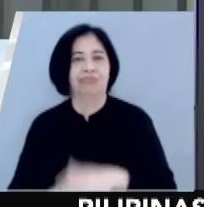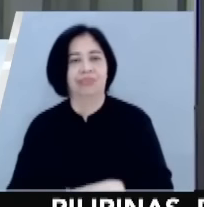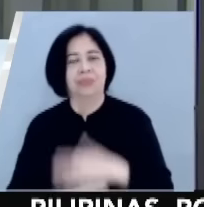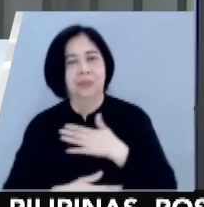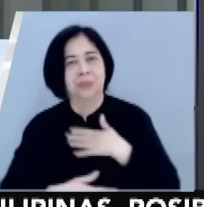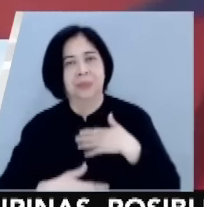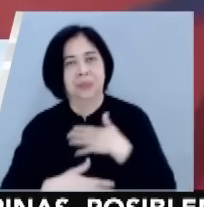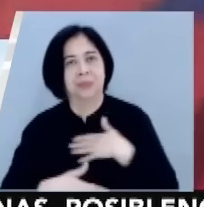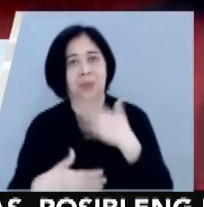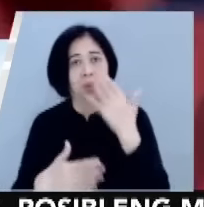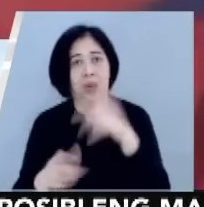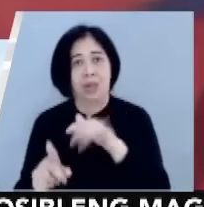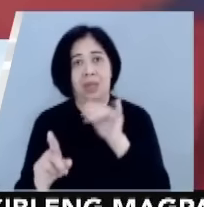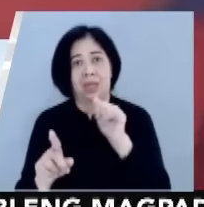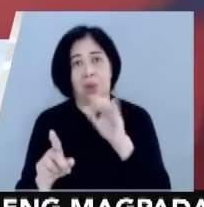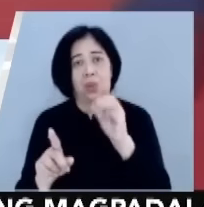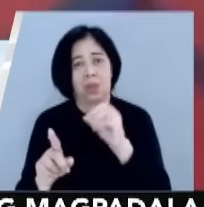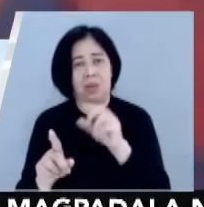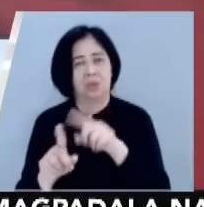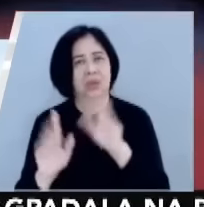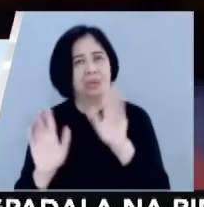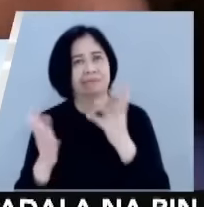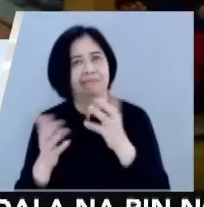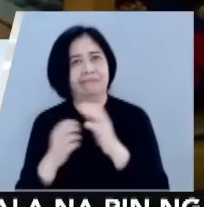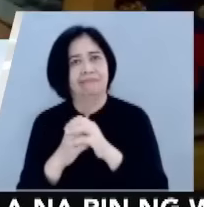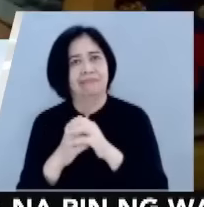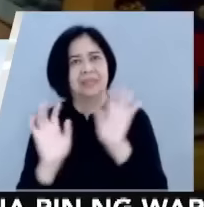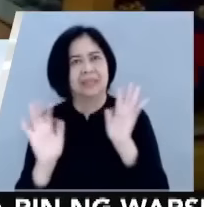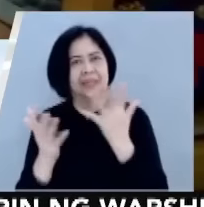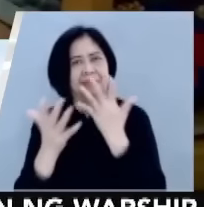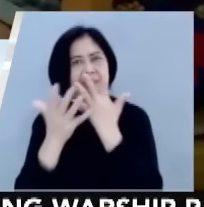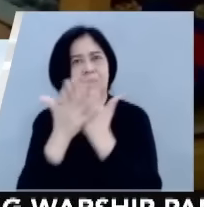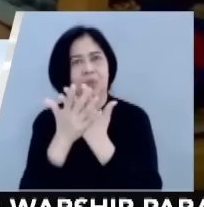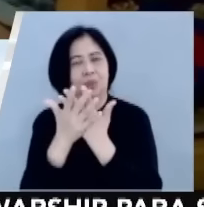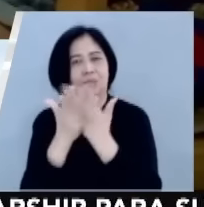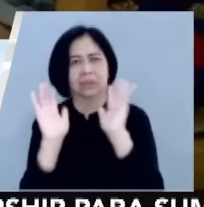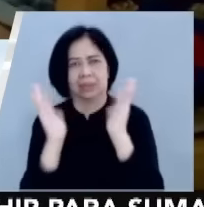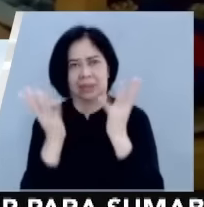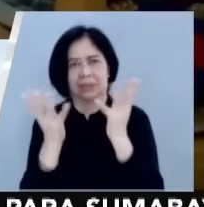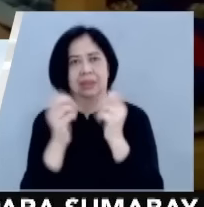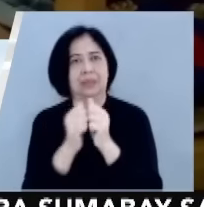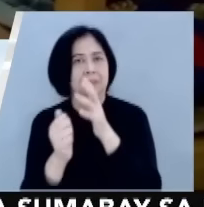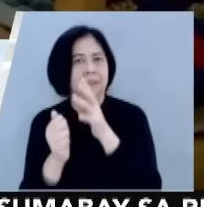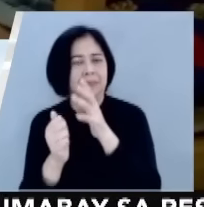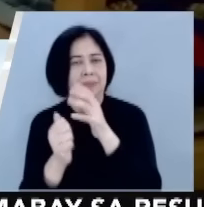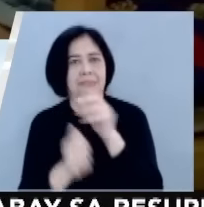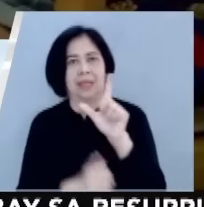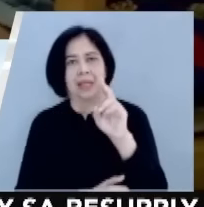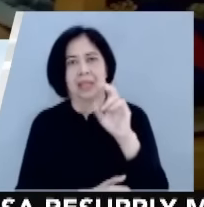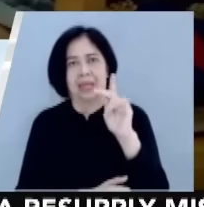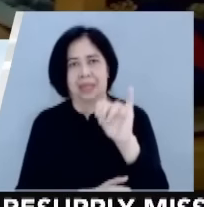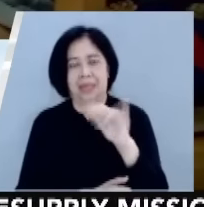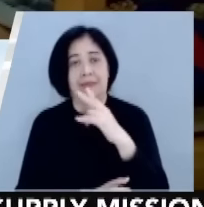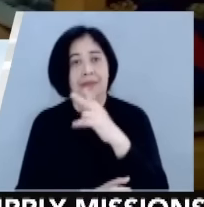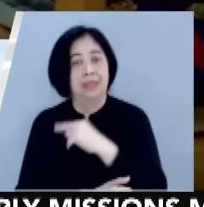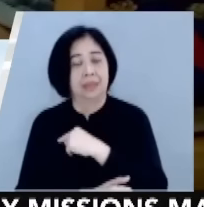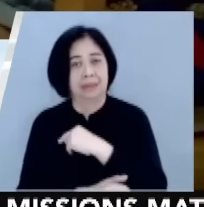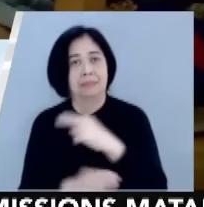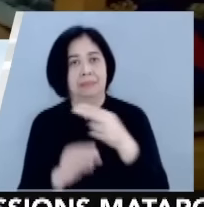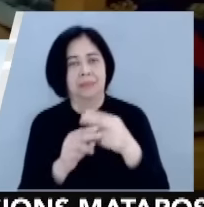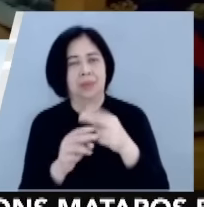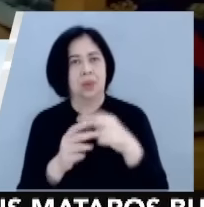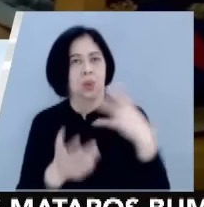Dahil si Yao Yao, mistulan ding nakakulong, kasama ng kanyang inang si Lucky, isang Vietnamese na